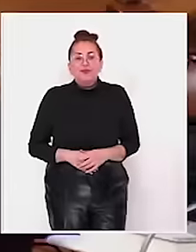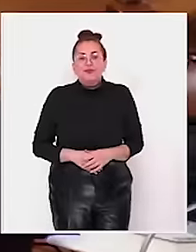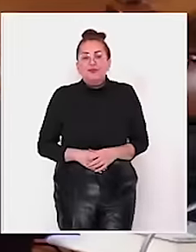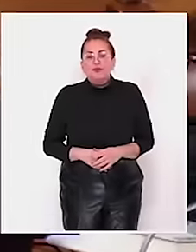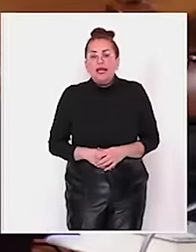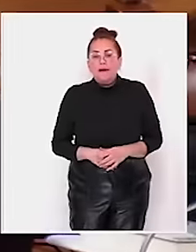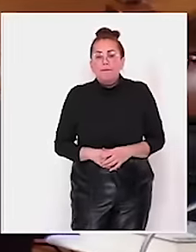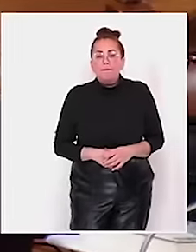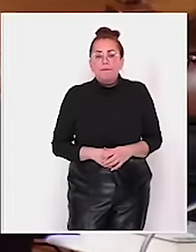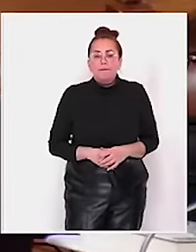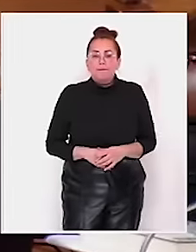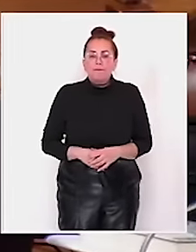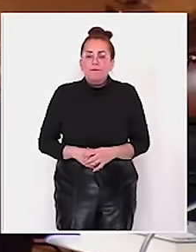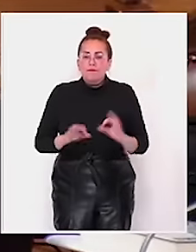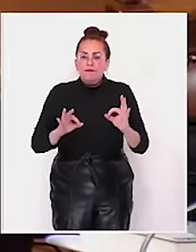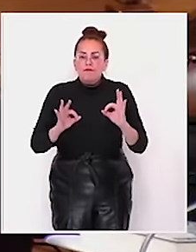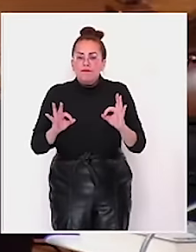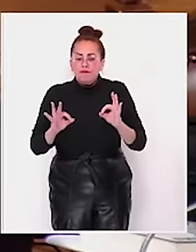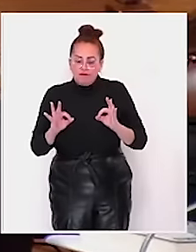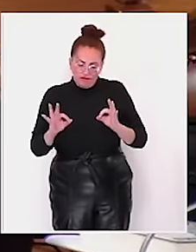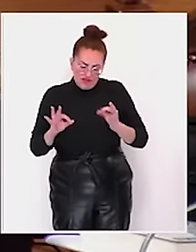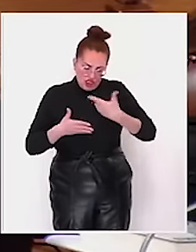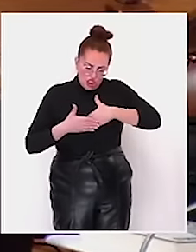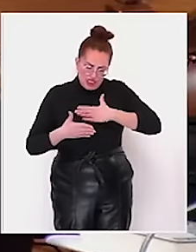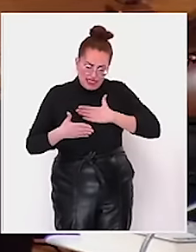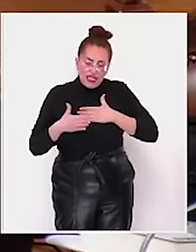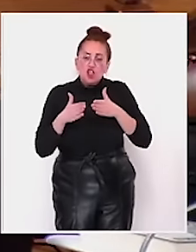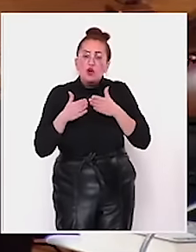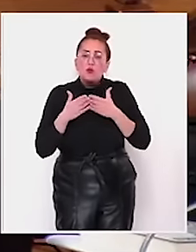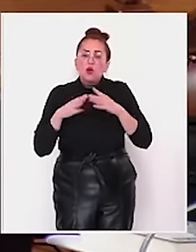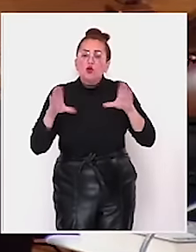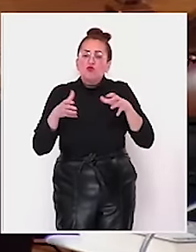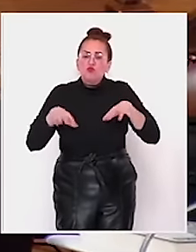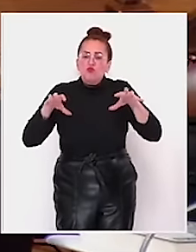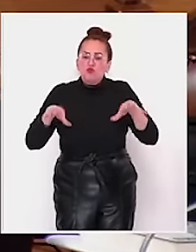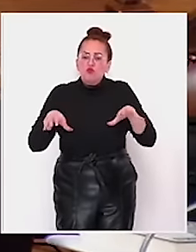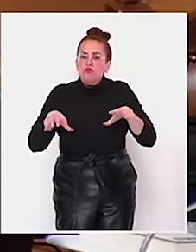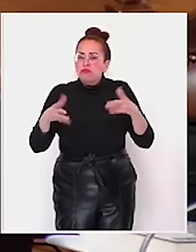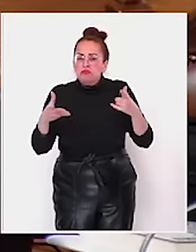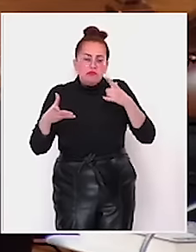C'était nous qui l'avions dégroupé. En fait, on s'abstient sur cette délibération parce que